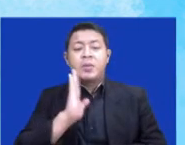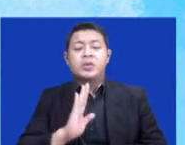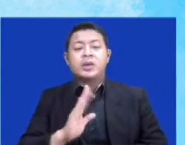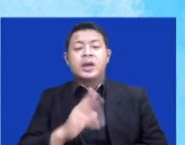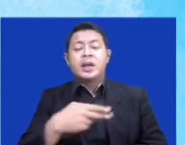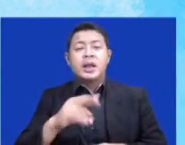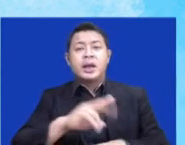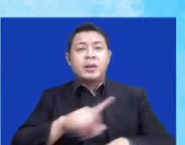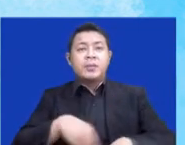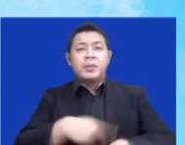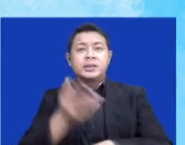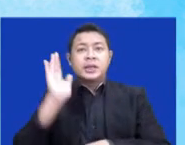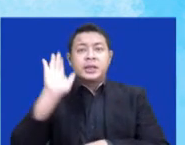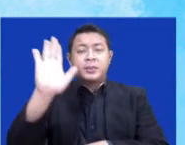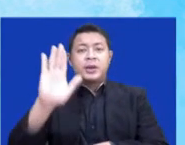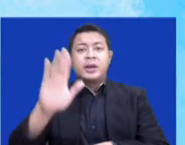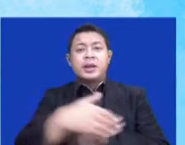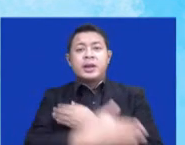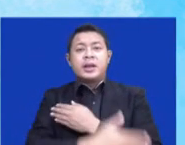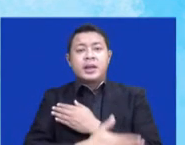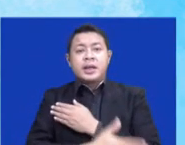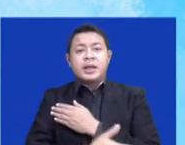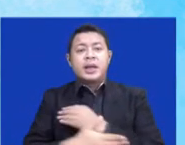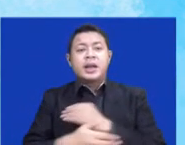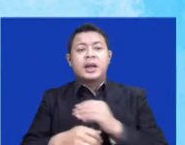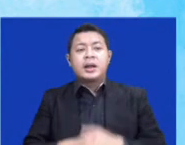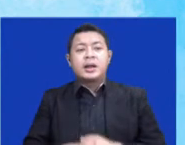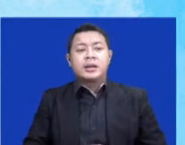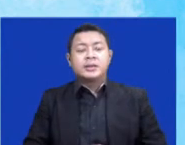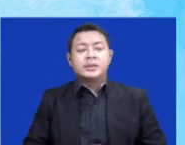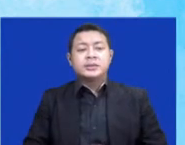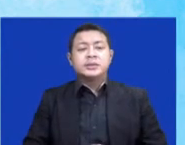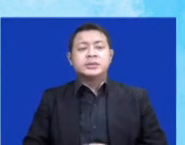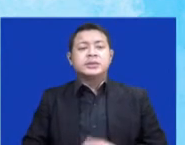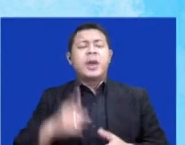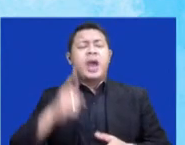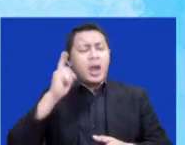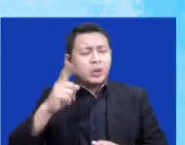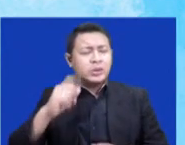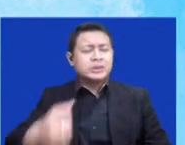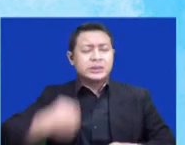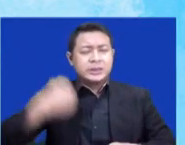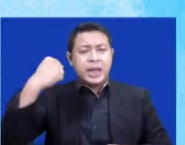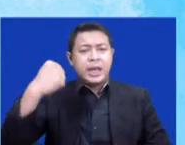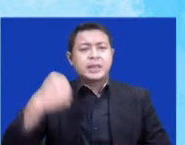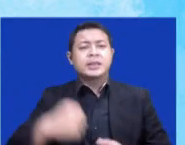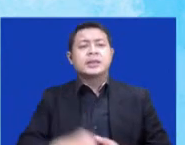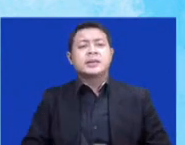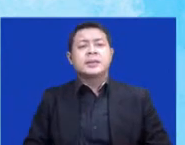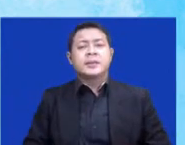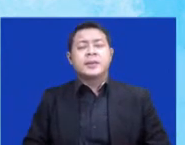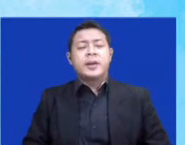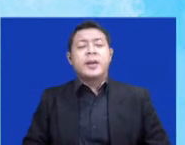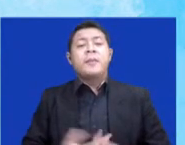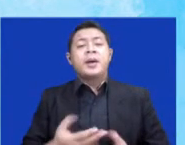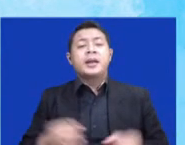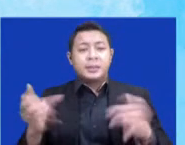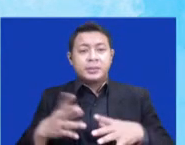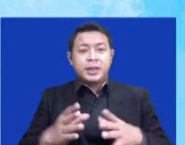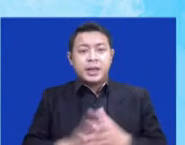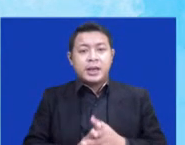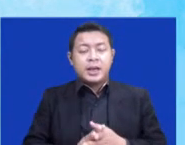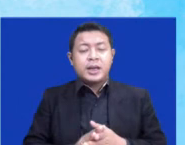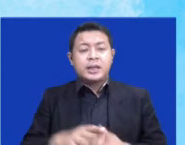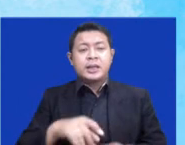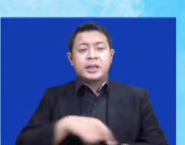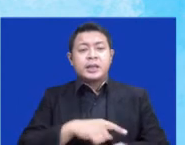negara. Tapi kaum muda yang sehat adalah calon penerus bangsa. Bersama Plan Indonesia dan AstraZeneca, kita ciptakan ruang aman bagi mereka membentuk